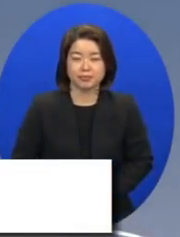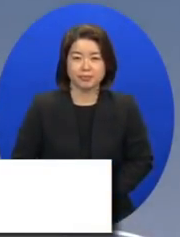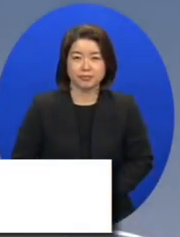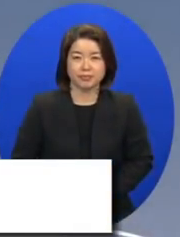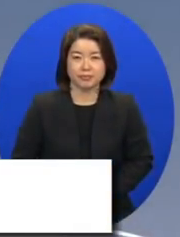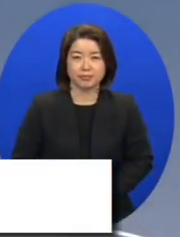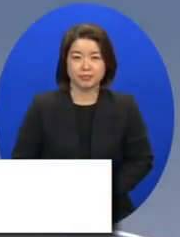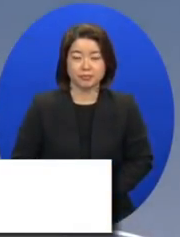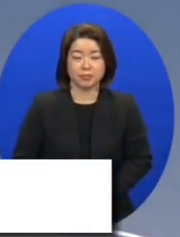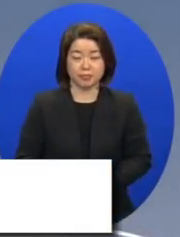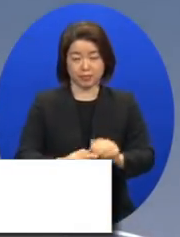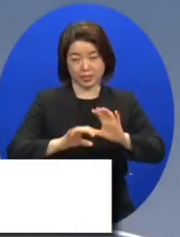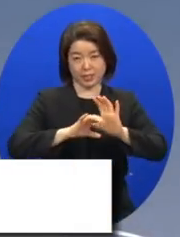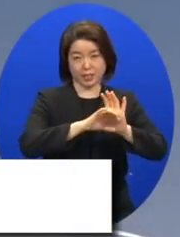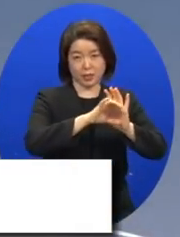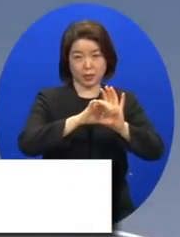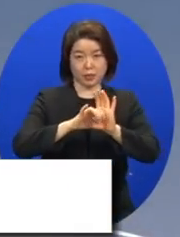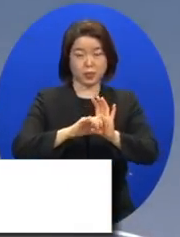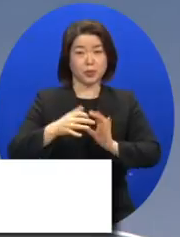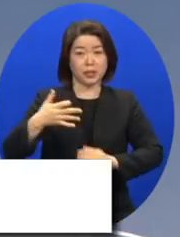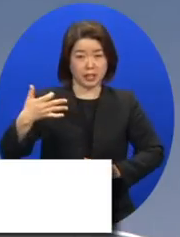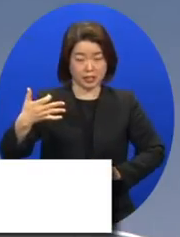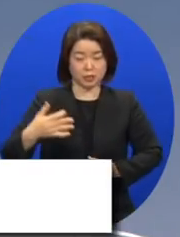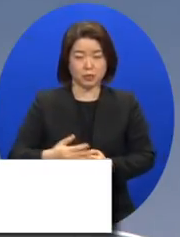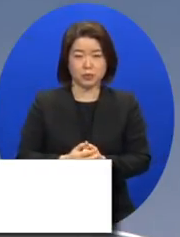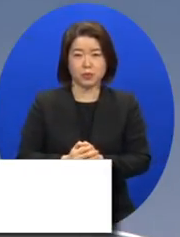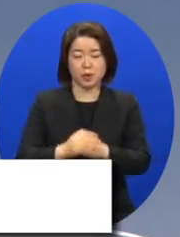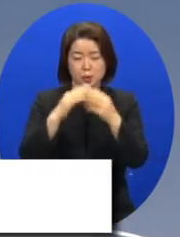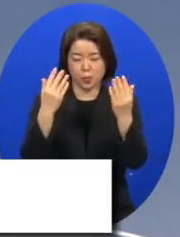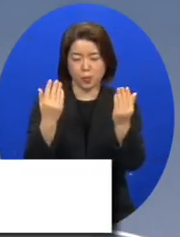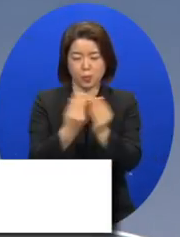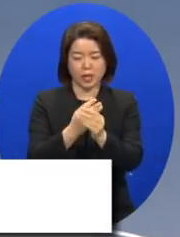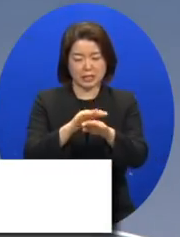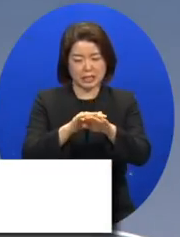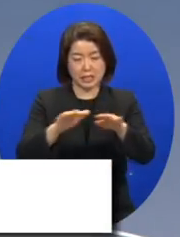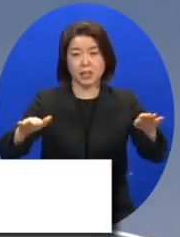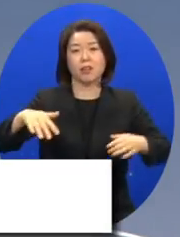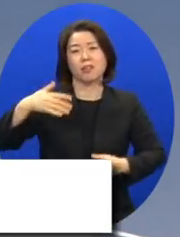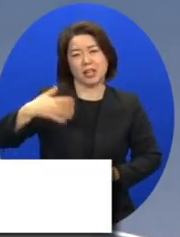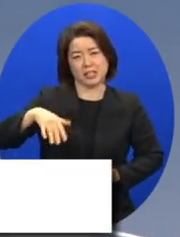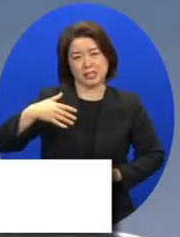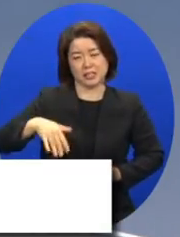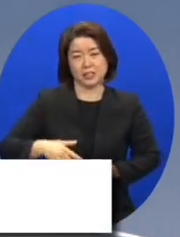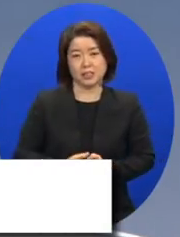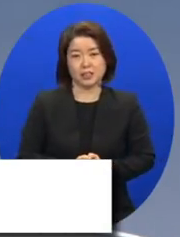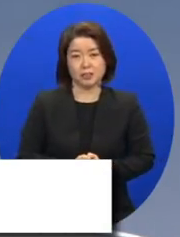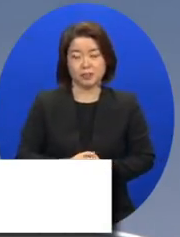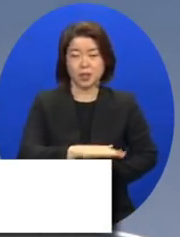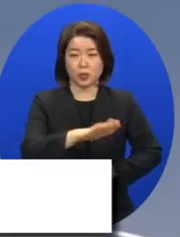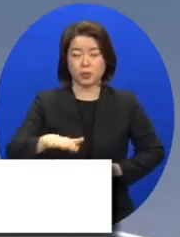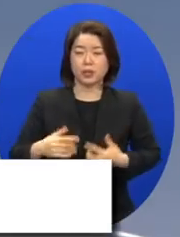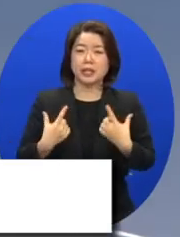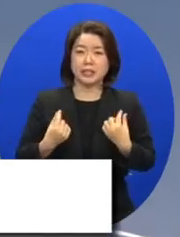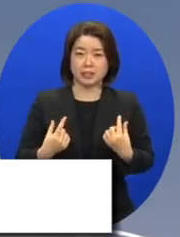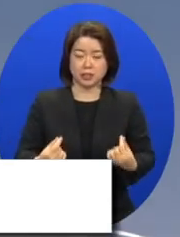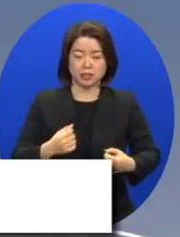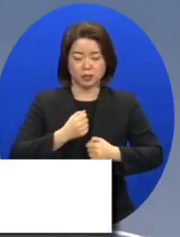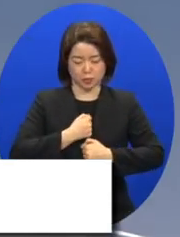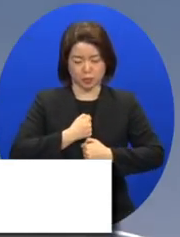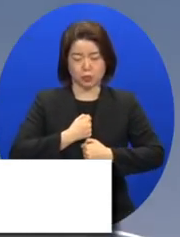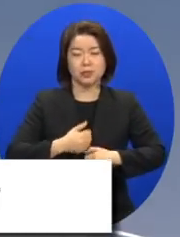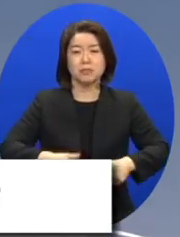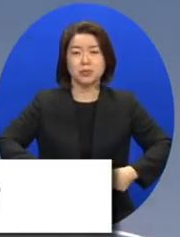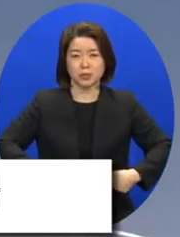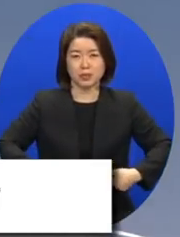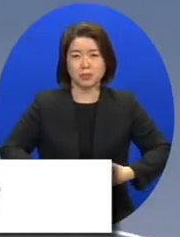아 그러나 1 9 까 아직 완전히 다 해결이 된 것이 아니라 우리가 여전히 조심해야 하겠습니다